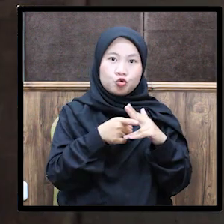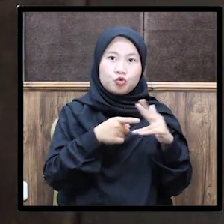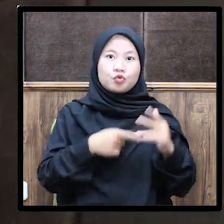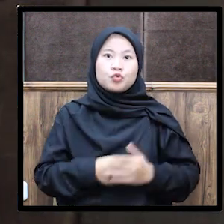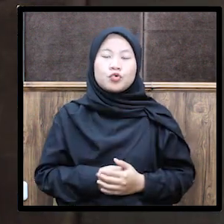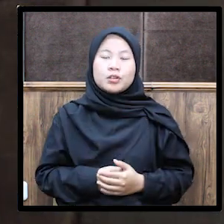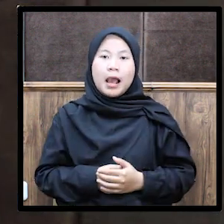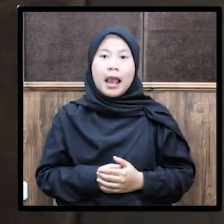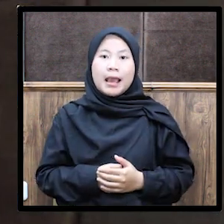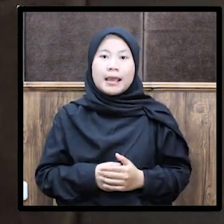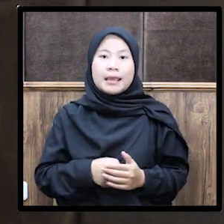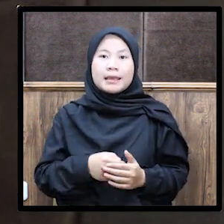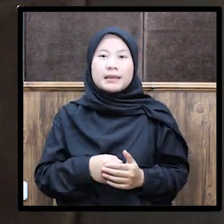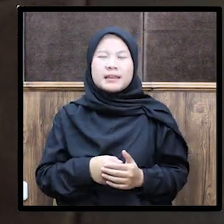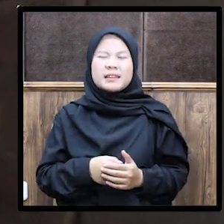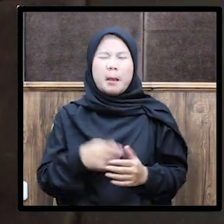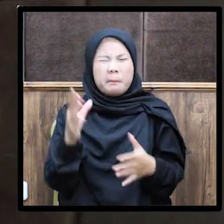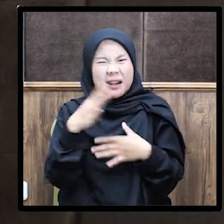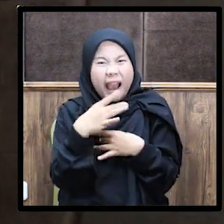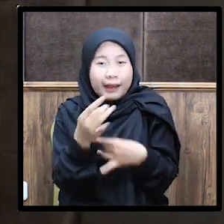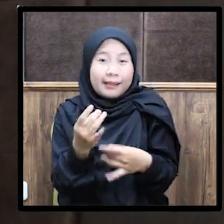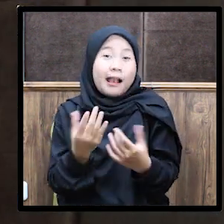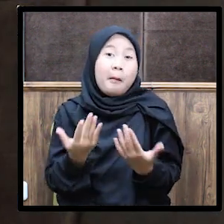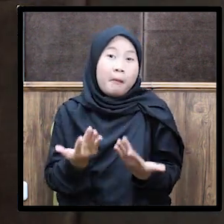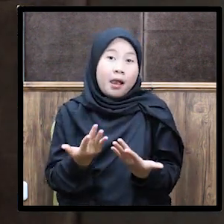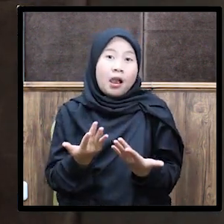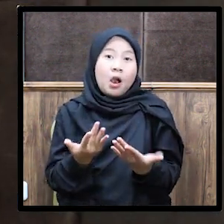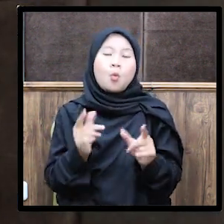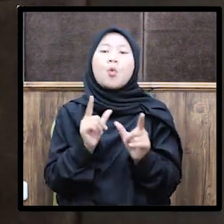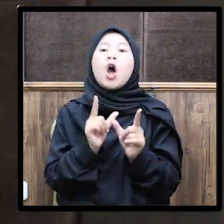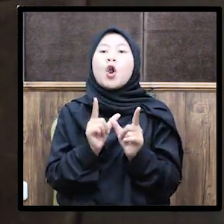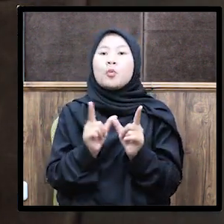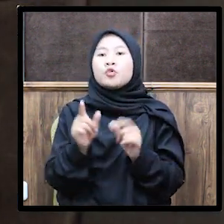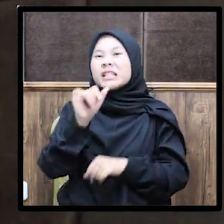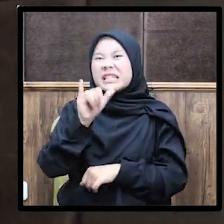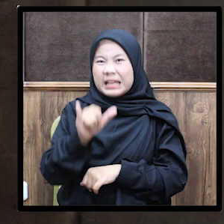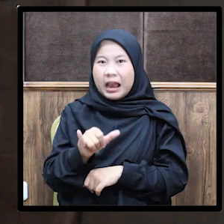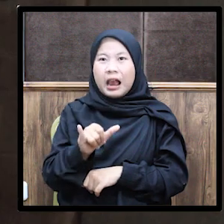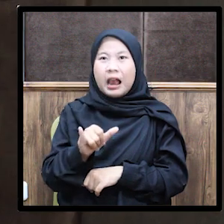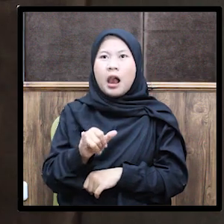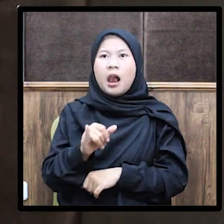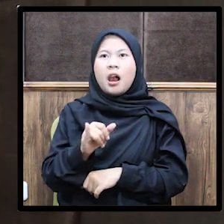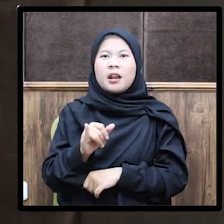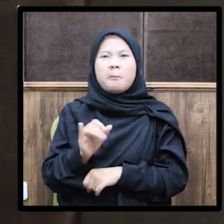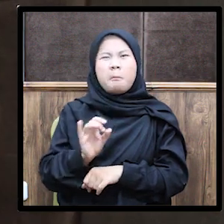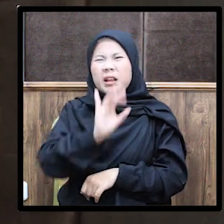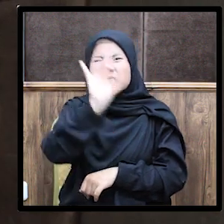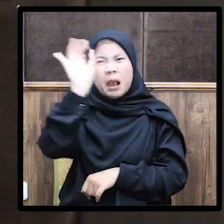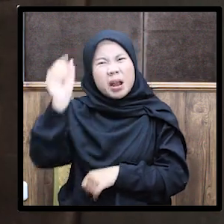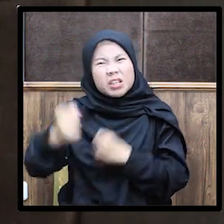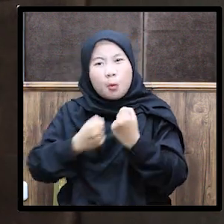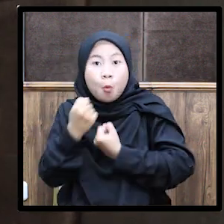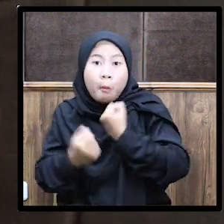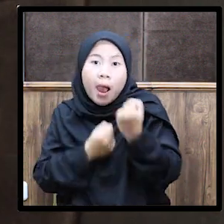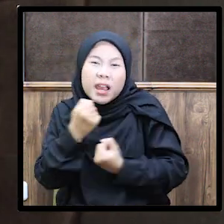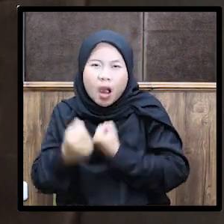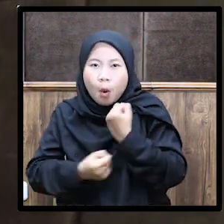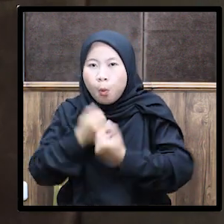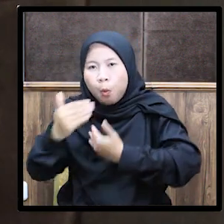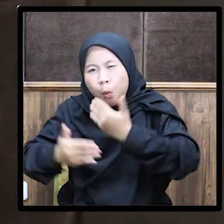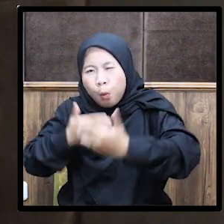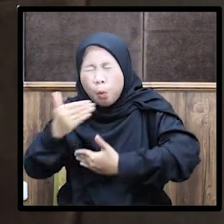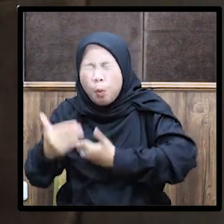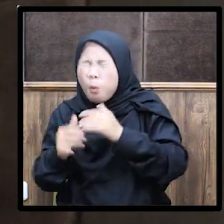Nah, yang menarik adalah meskipun sebenarnya saya yakin berbagai upaya sudah dilakukan untuk memastikan